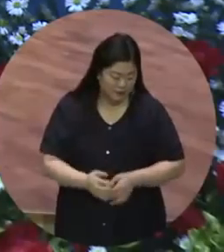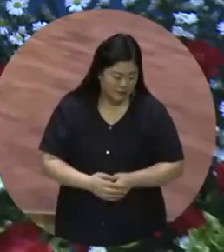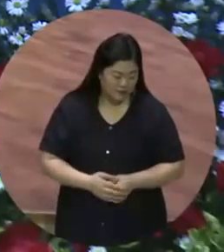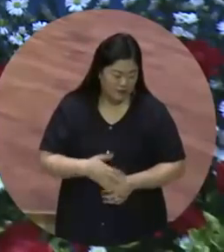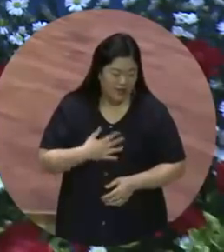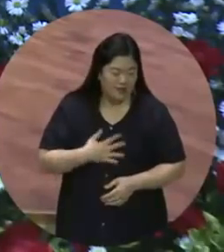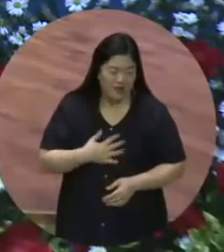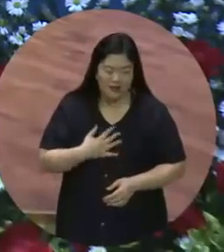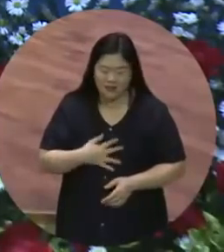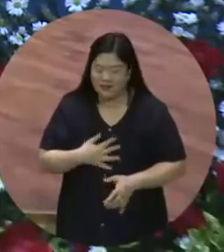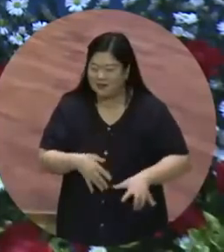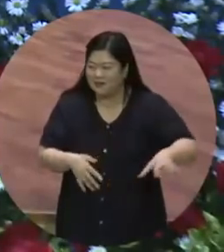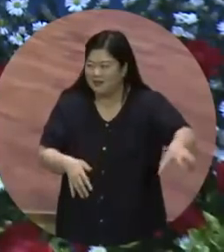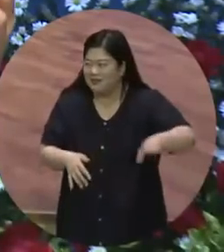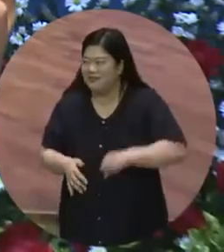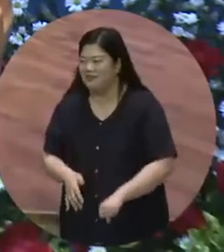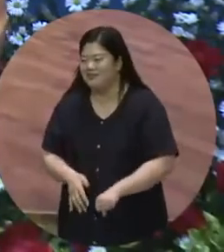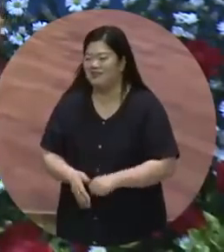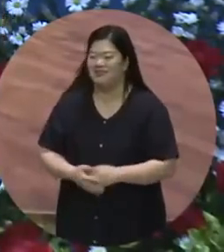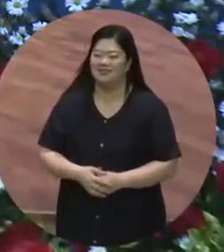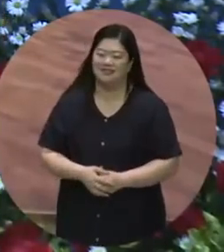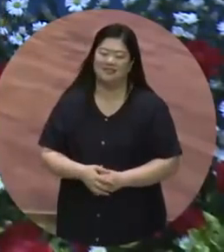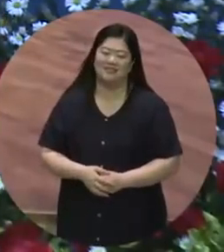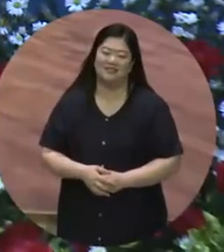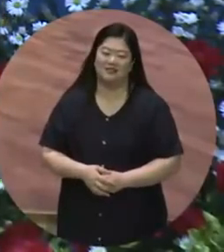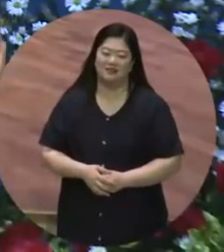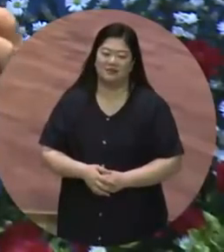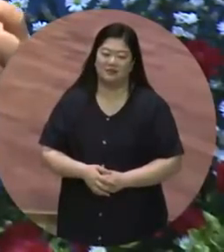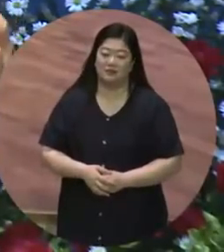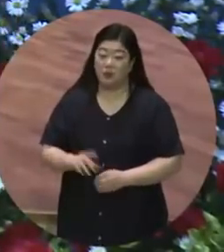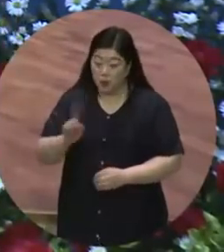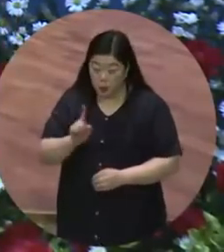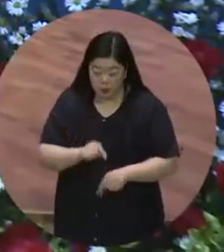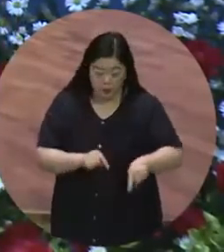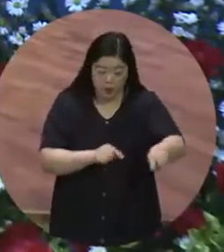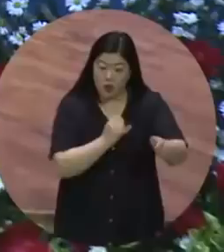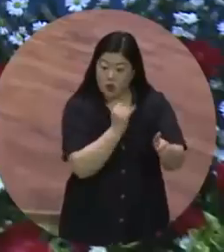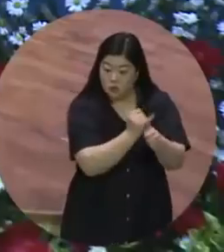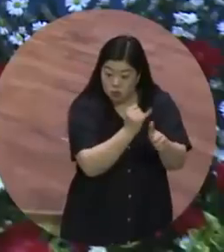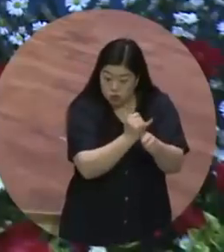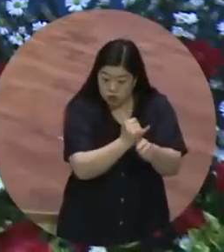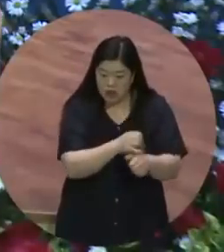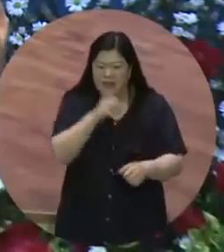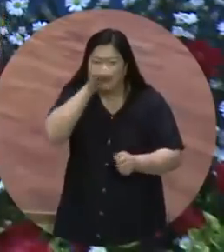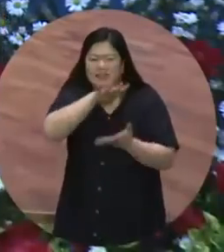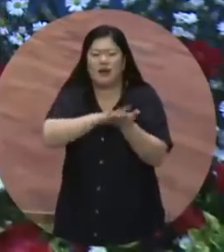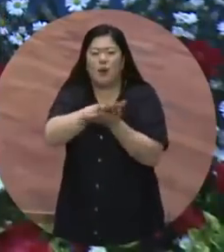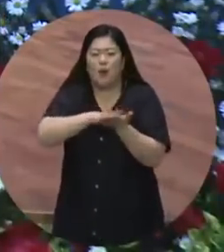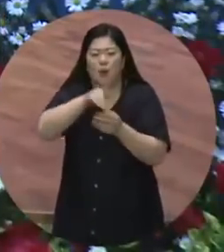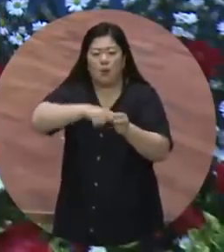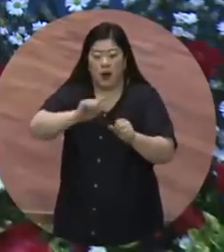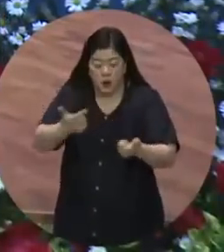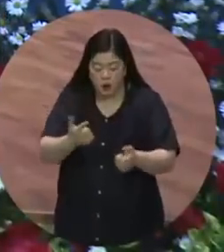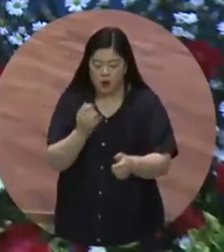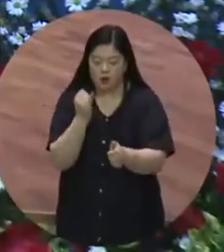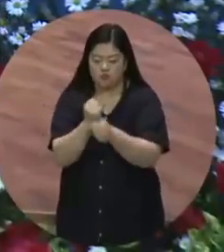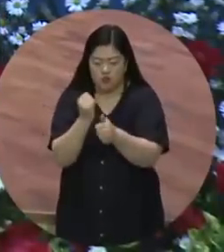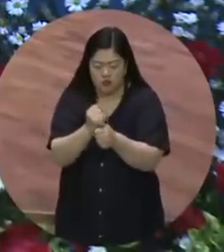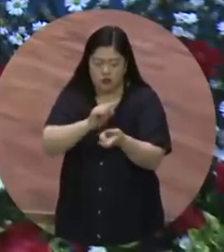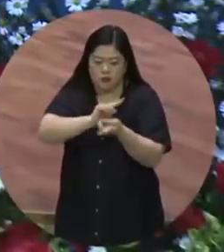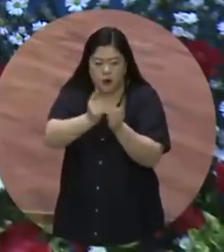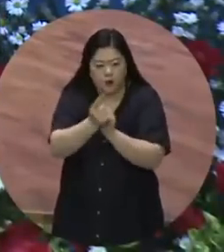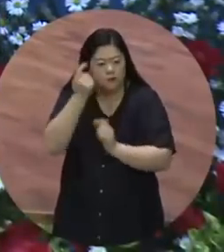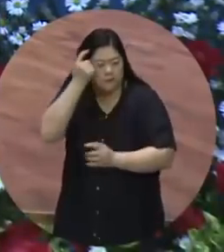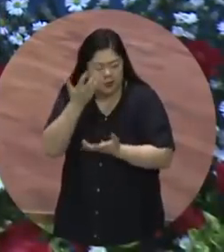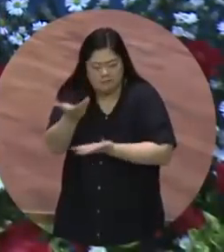이렇게 이 어떻게 하든지 언약 속에 들어와서 가정을 회복하고 부부가 회복하고 어떻게 하든지 간에